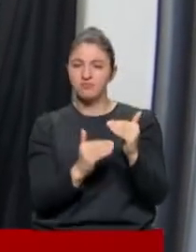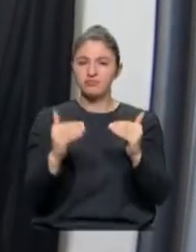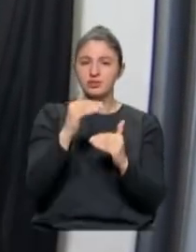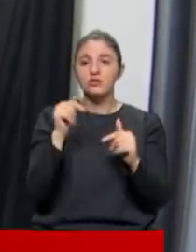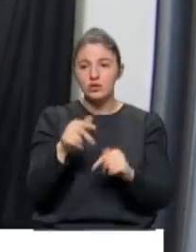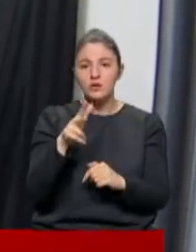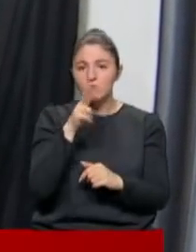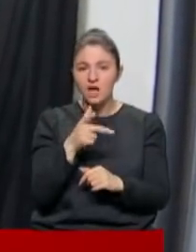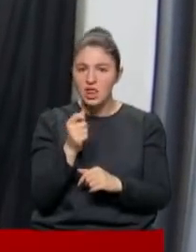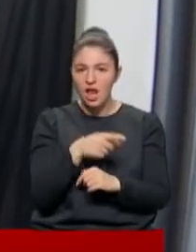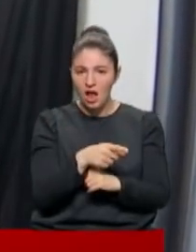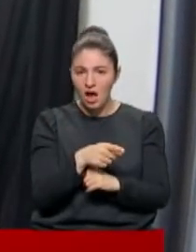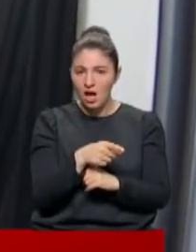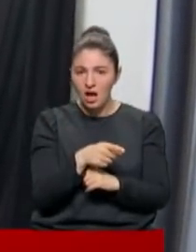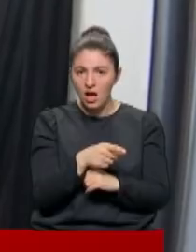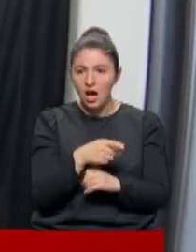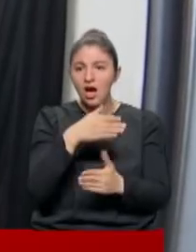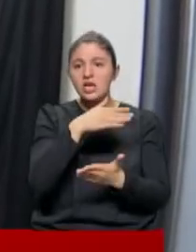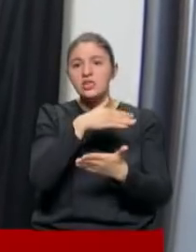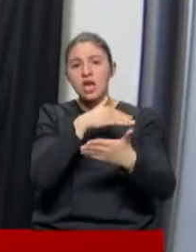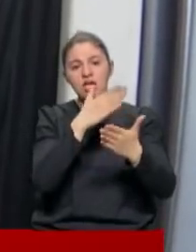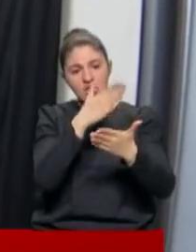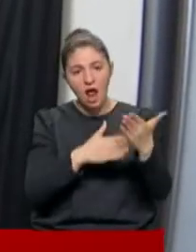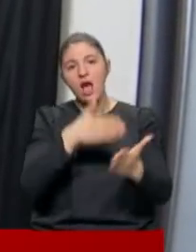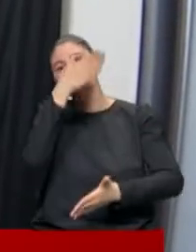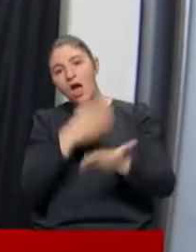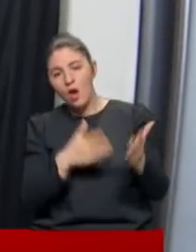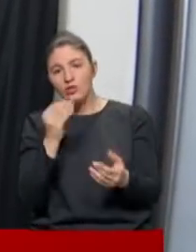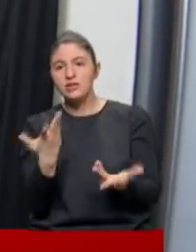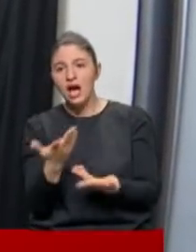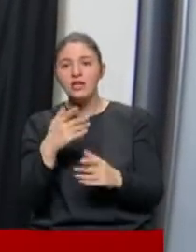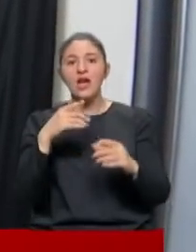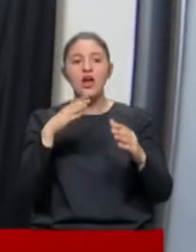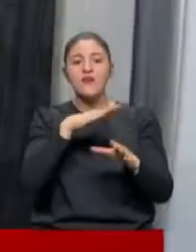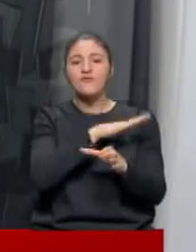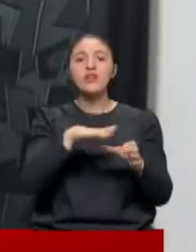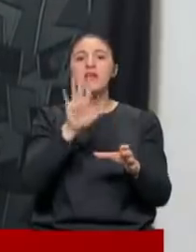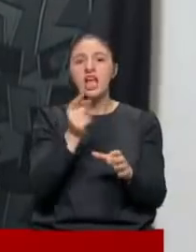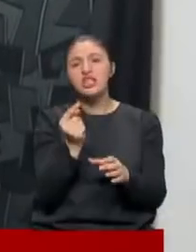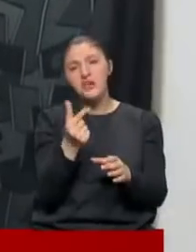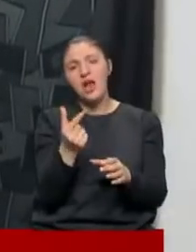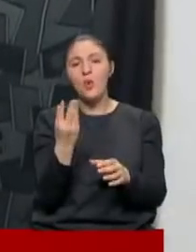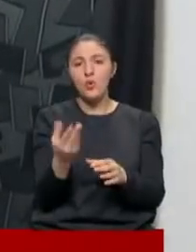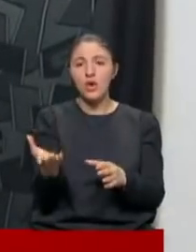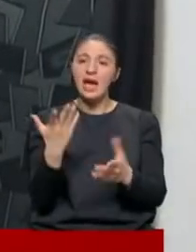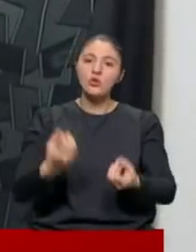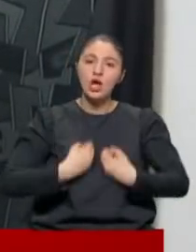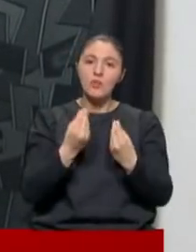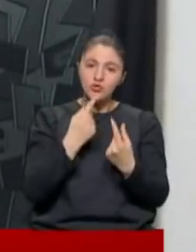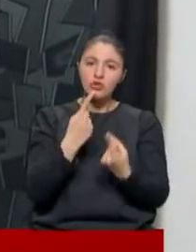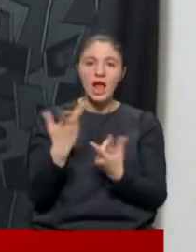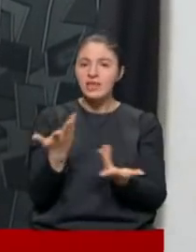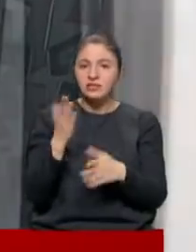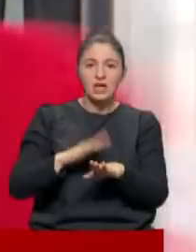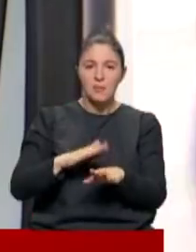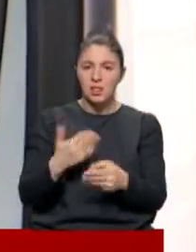geçiyordu. Şu anda 300 liraya yarının yarısı oluyor. Yani depo çeyrek oluyor. Hani üretim olsun diyorlar. Üretimi